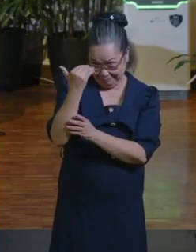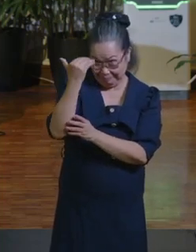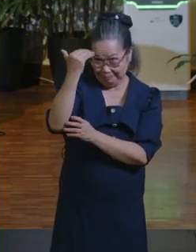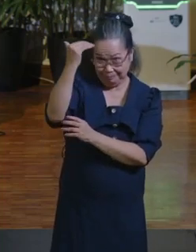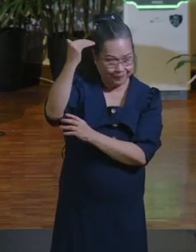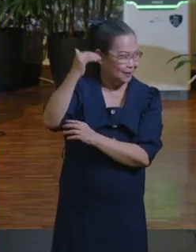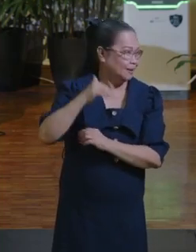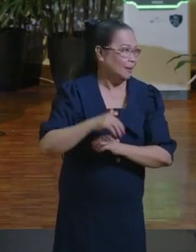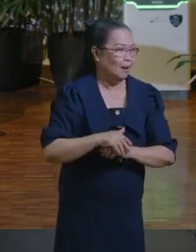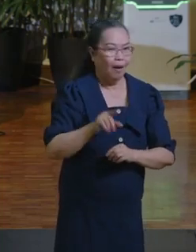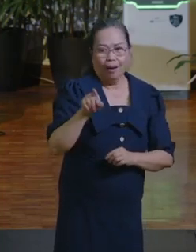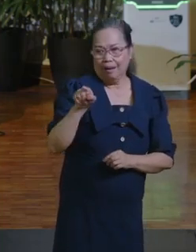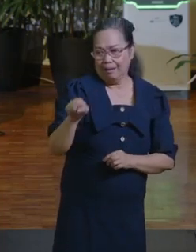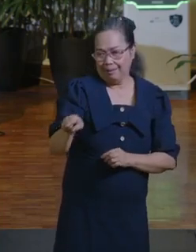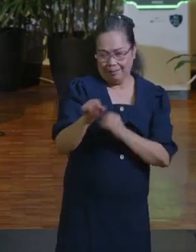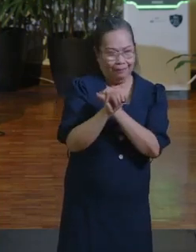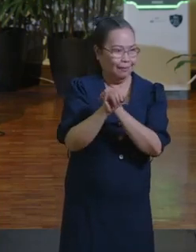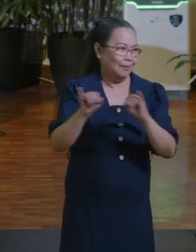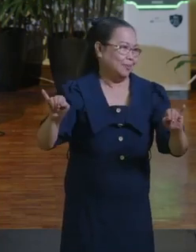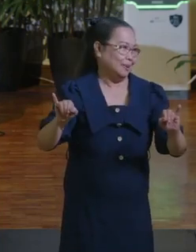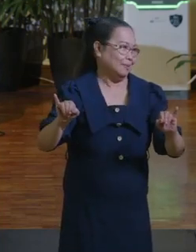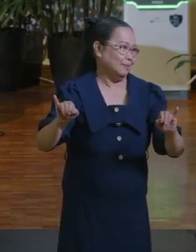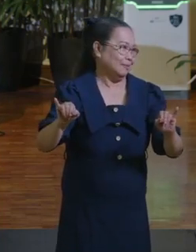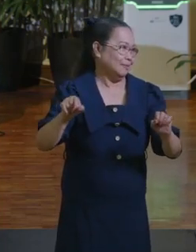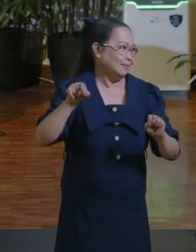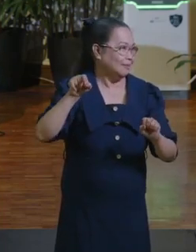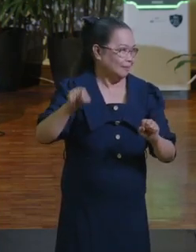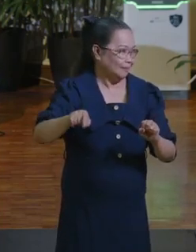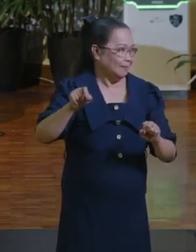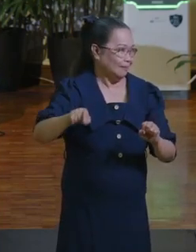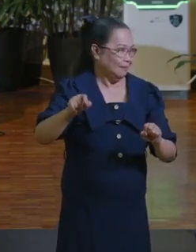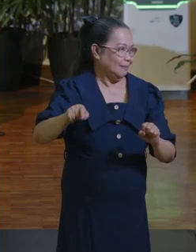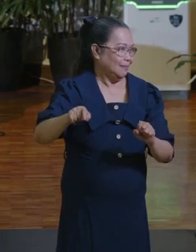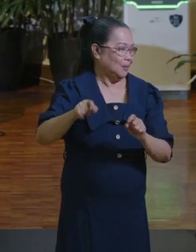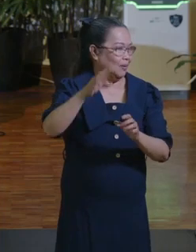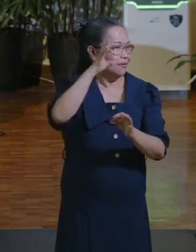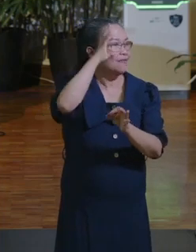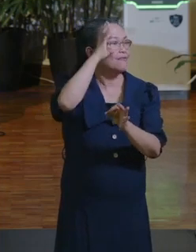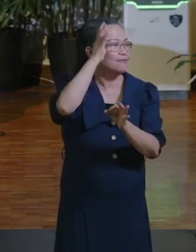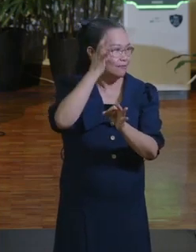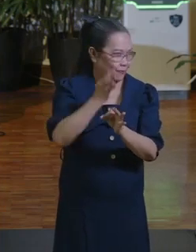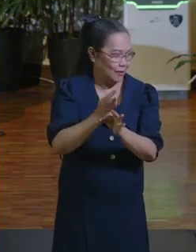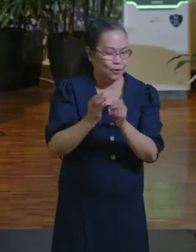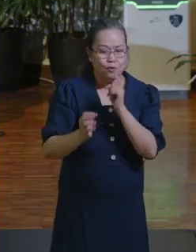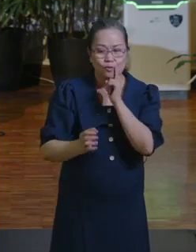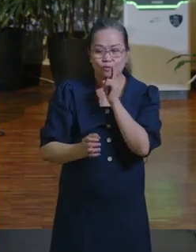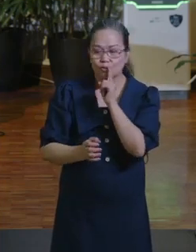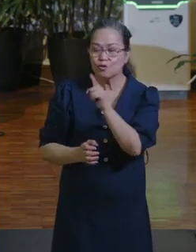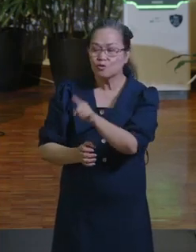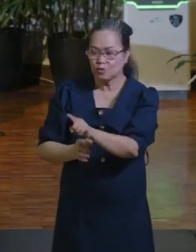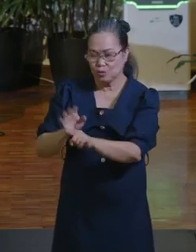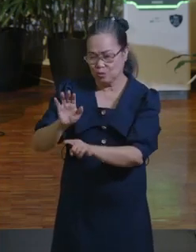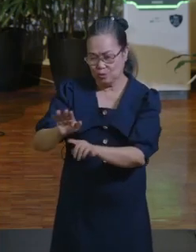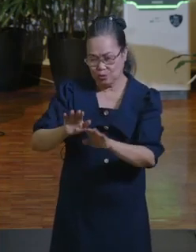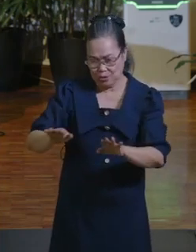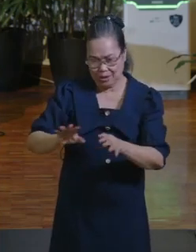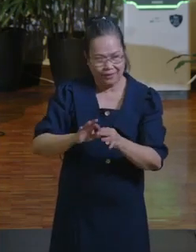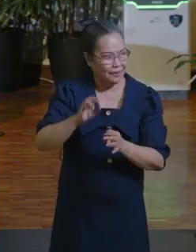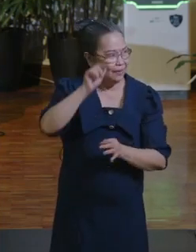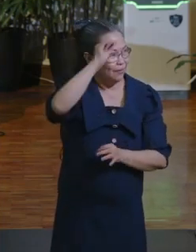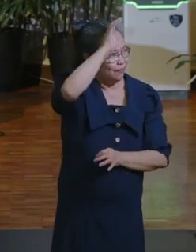siya ngayon ay magiging tunay na anak na ng kanyang